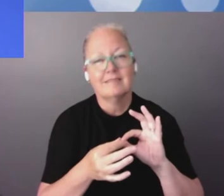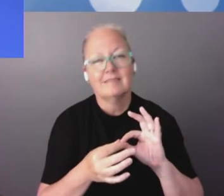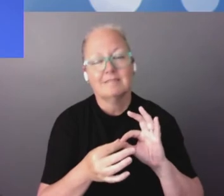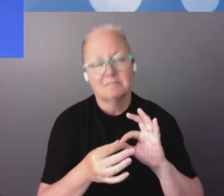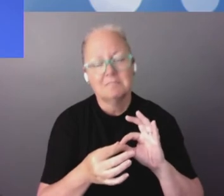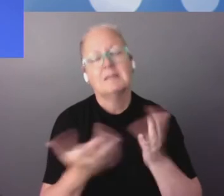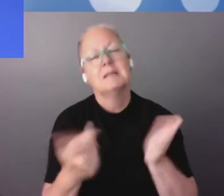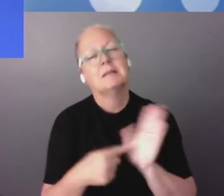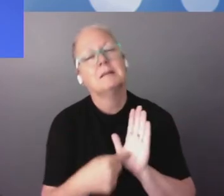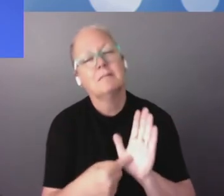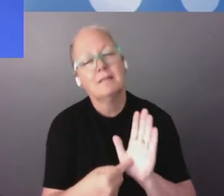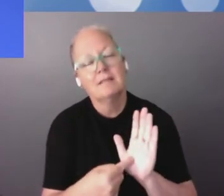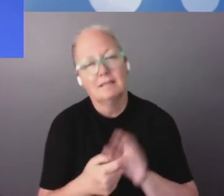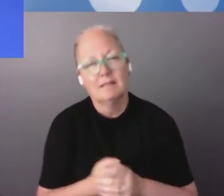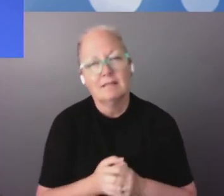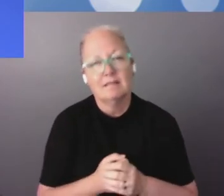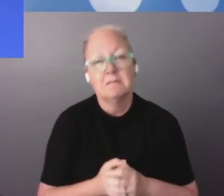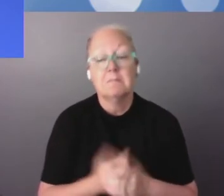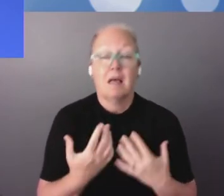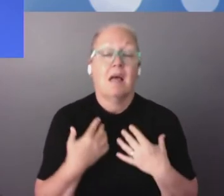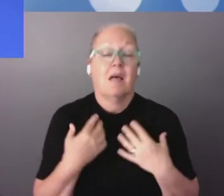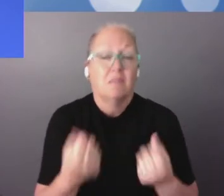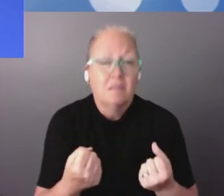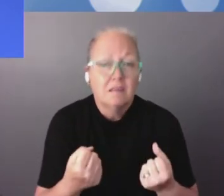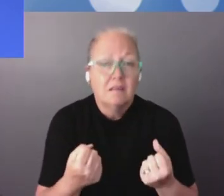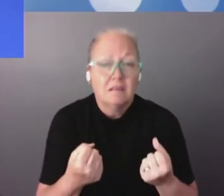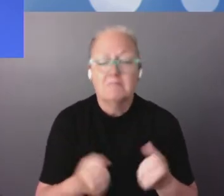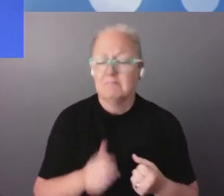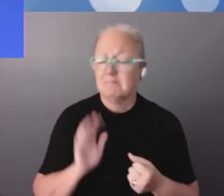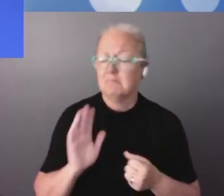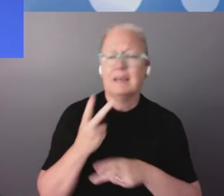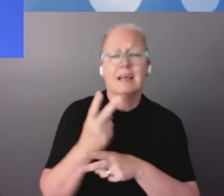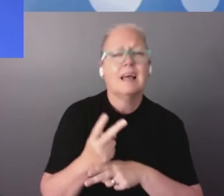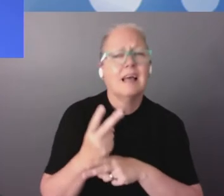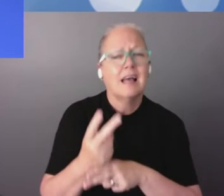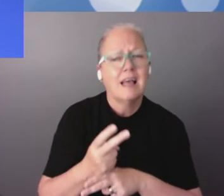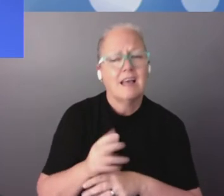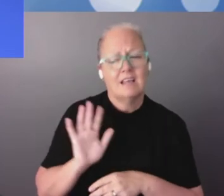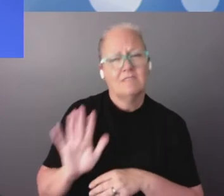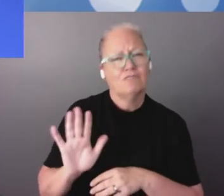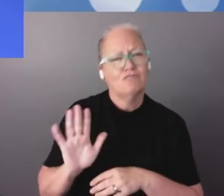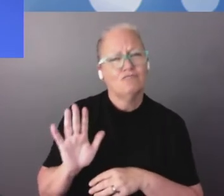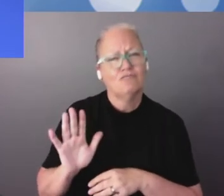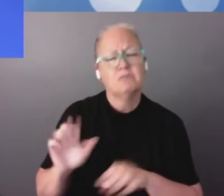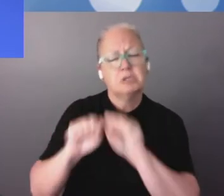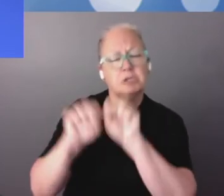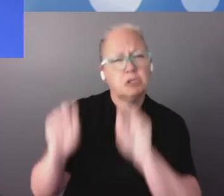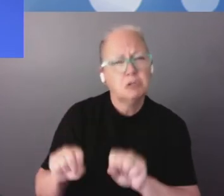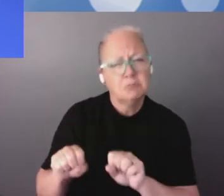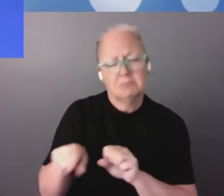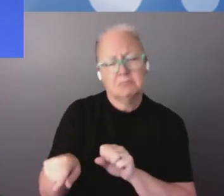santé. En vous rencontrant aujourd'hui ici, un an après